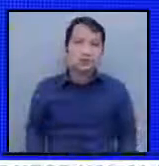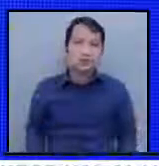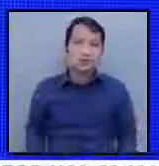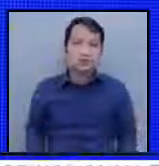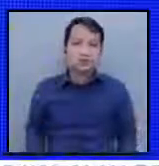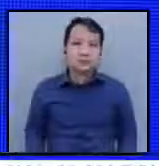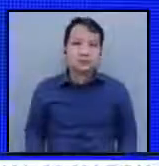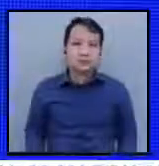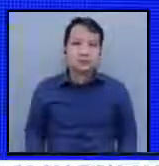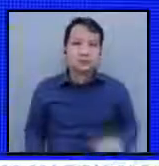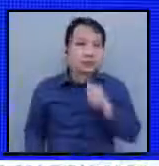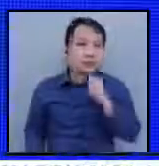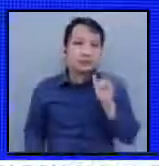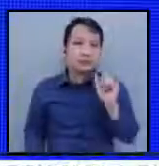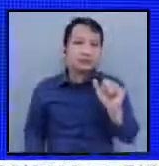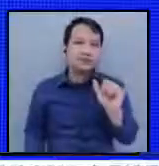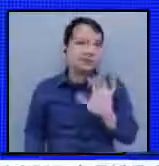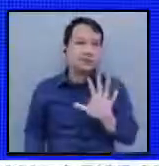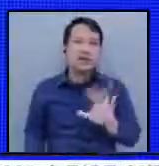naman forever,